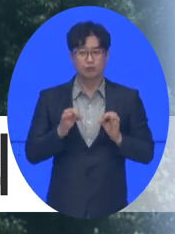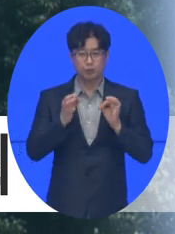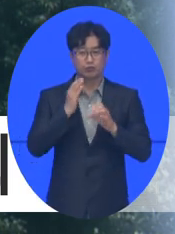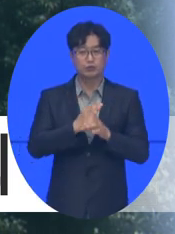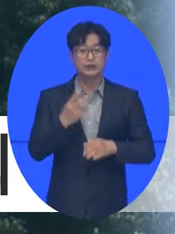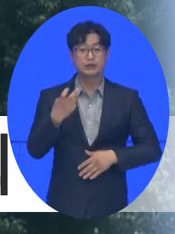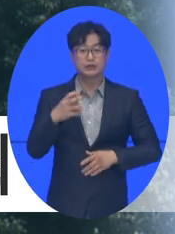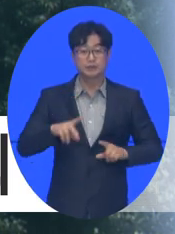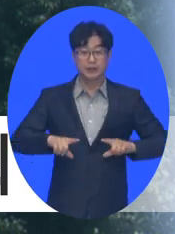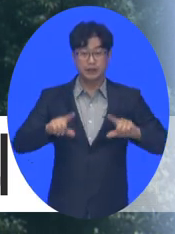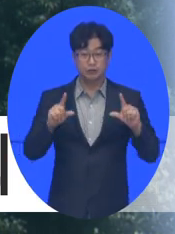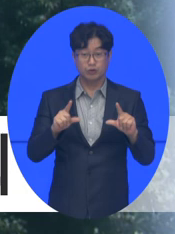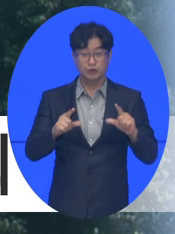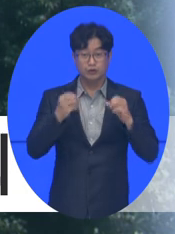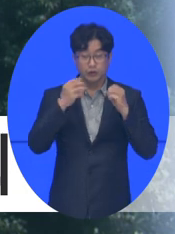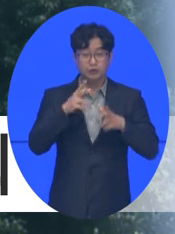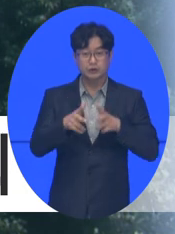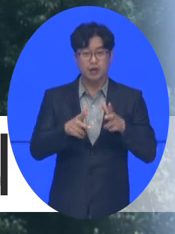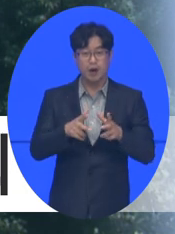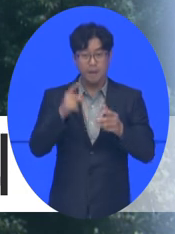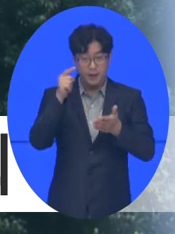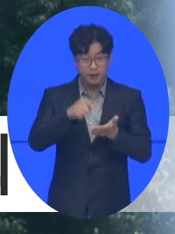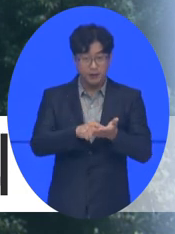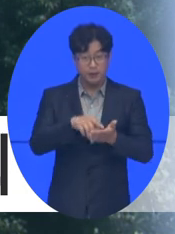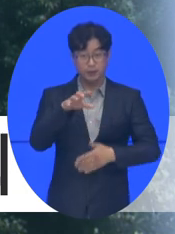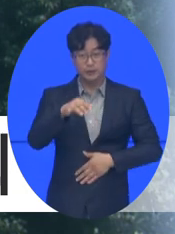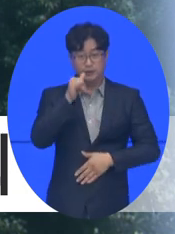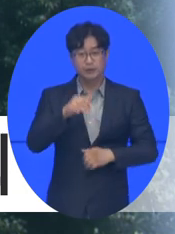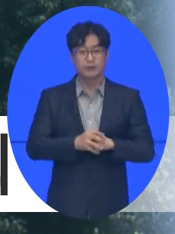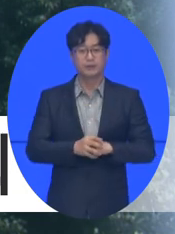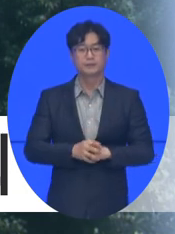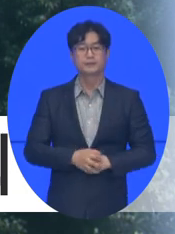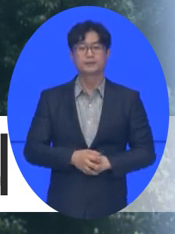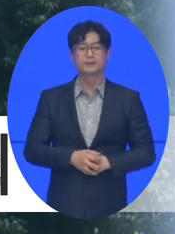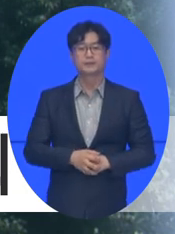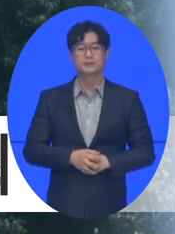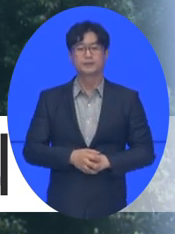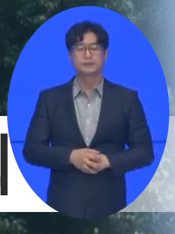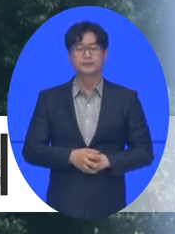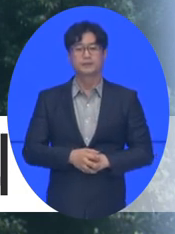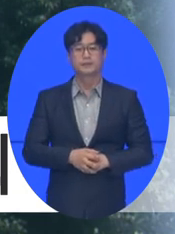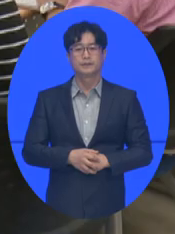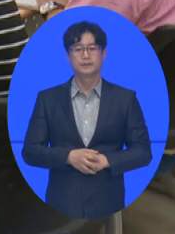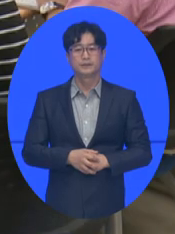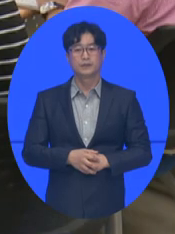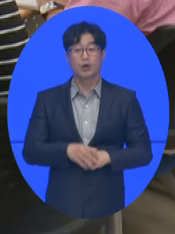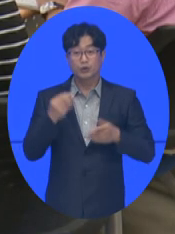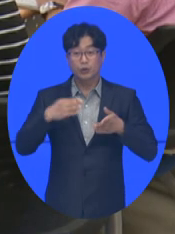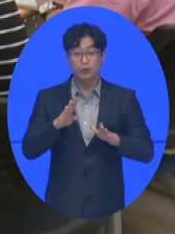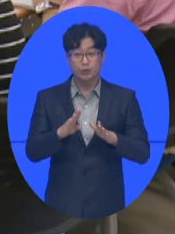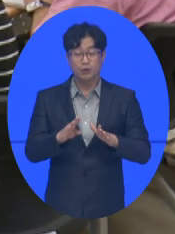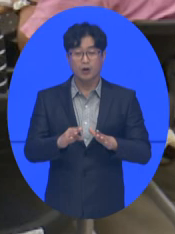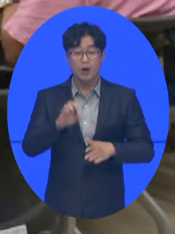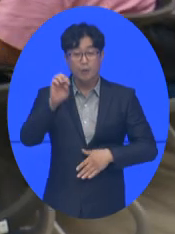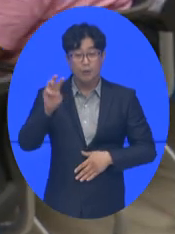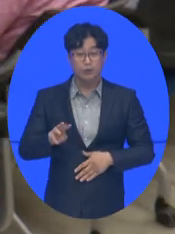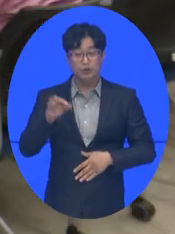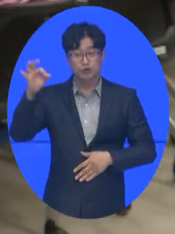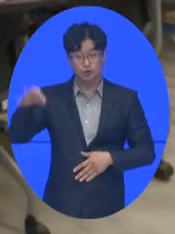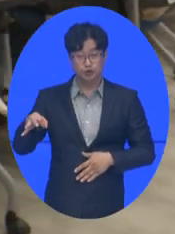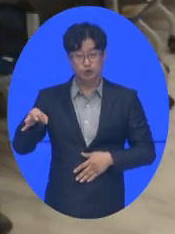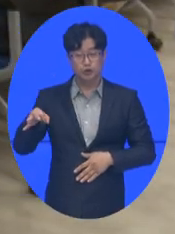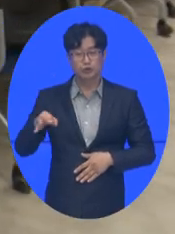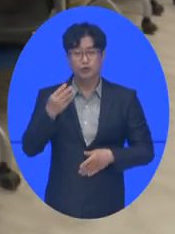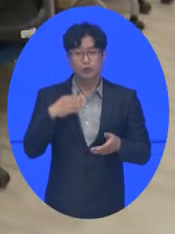이번에 2024년 신규 사업을 발굴하는 장이 마련됐습니다. 서문영 기자입니다. 경기도가 포천시